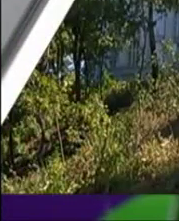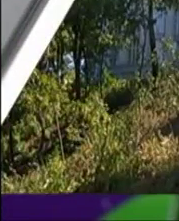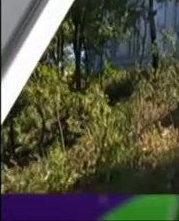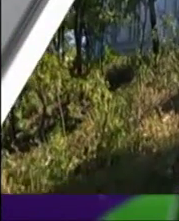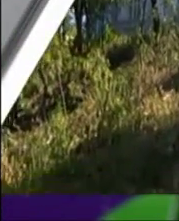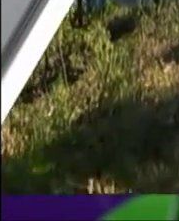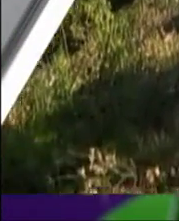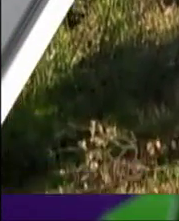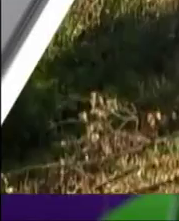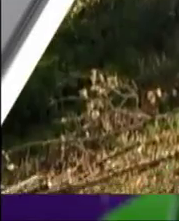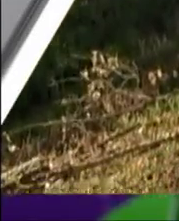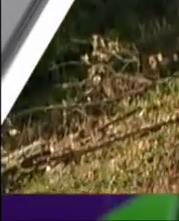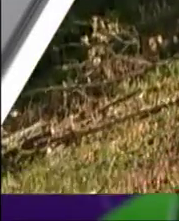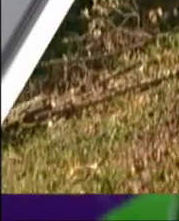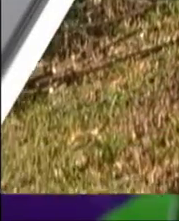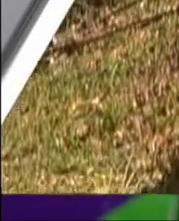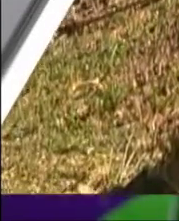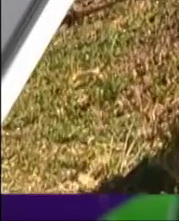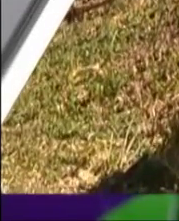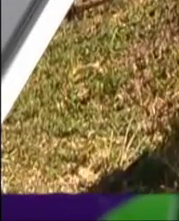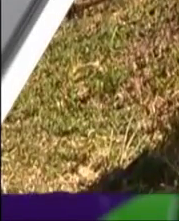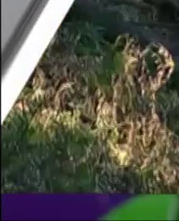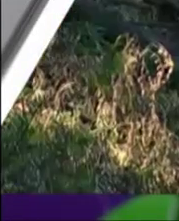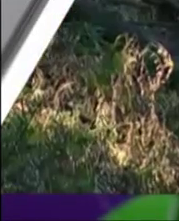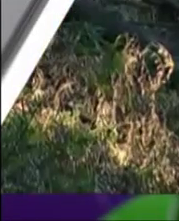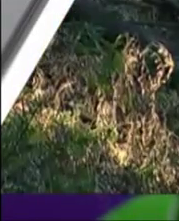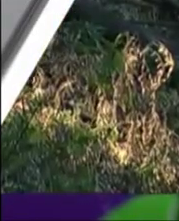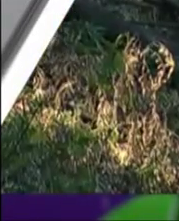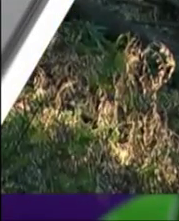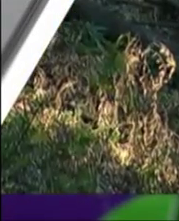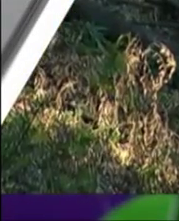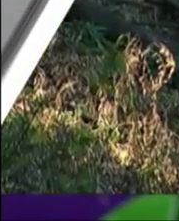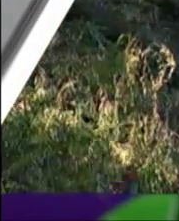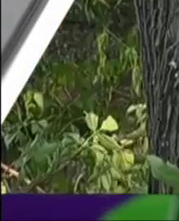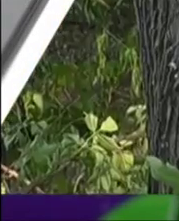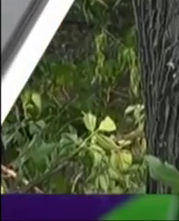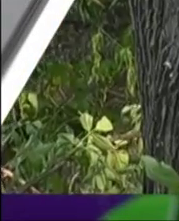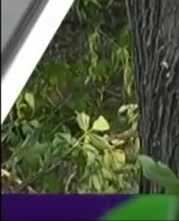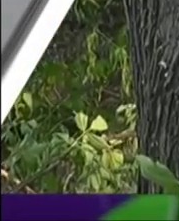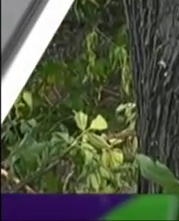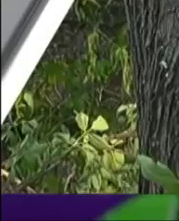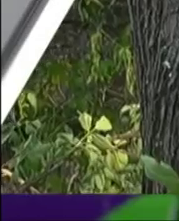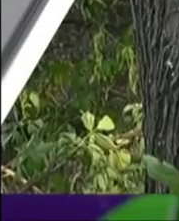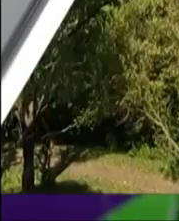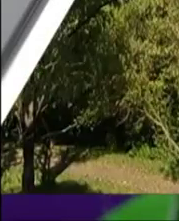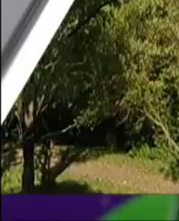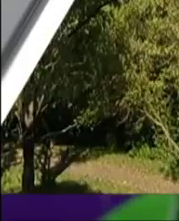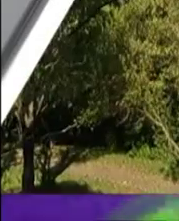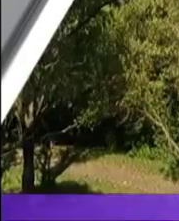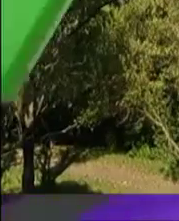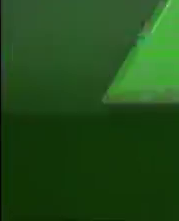Лиса Старокиївська гора. У столиці вирубили частину схилу біля музею історії України. Хто спиляв понад 150